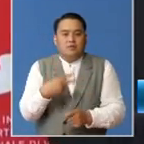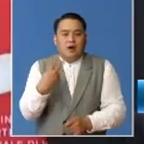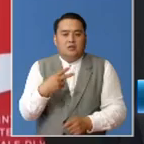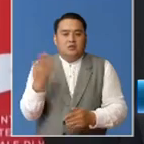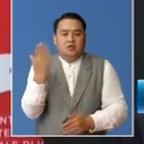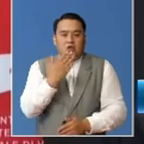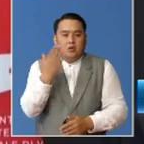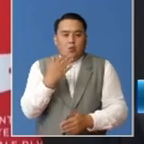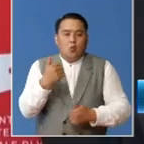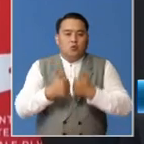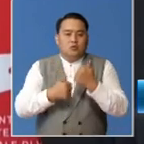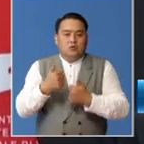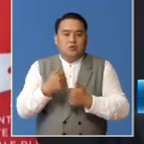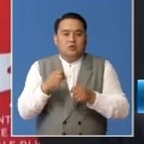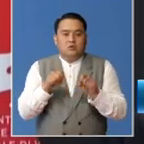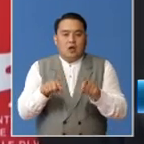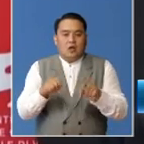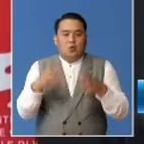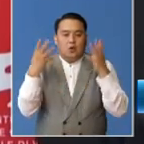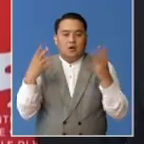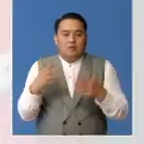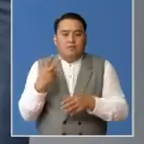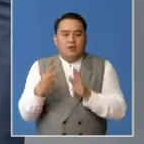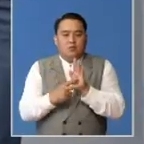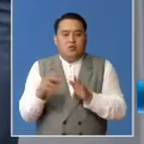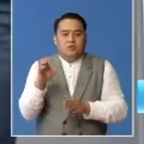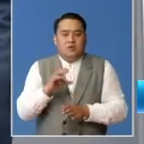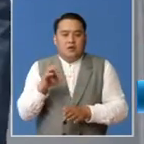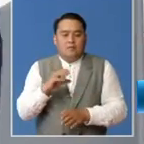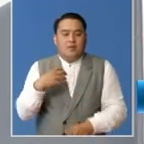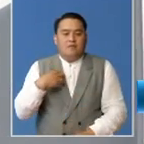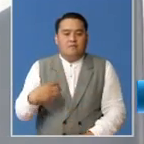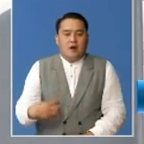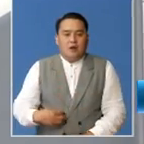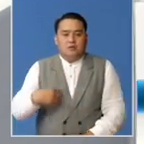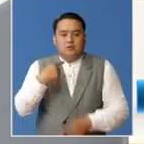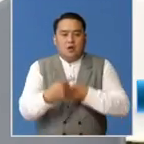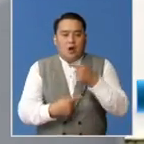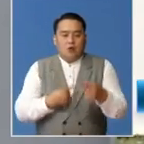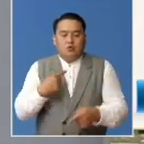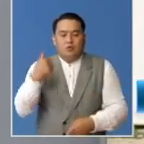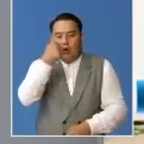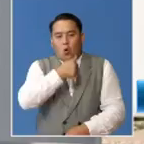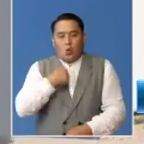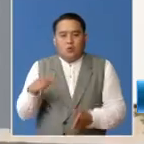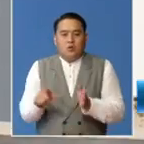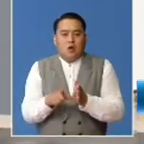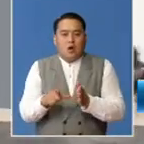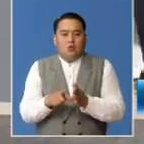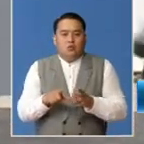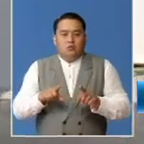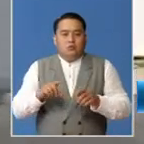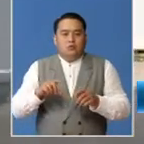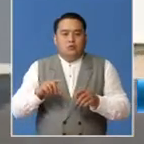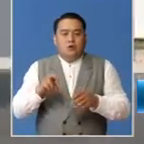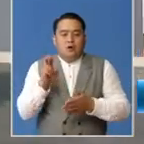фильмов. Обладатели «Золотого льва» станут известны 8 сентября. Во Франции со следующего года подоходный налог будет удерживаться с граждан